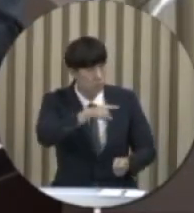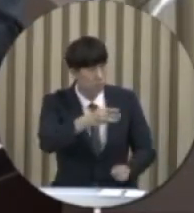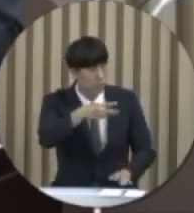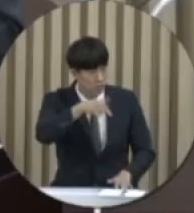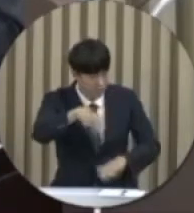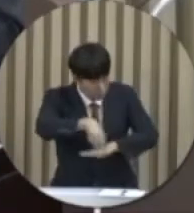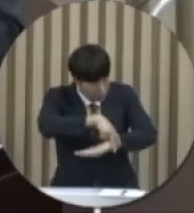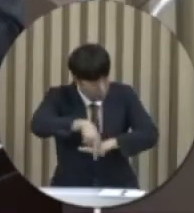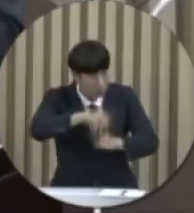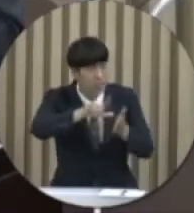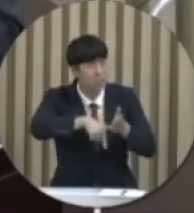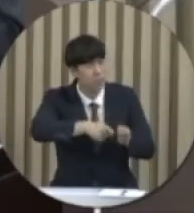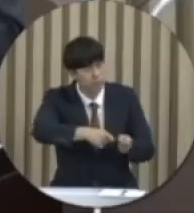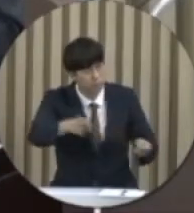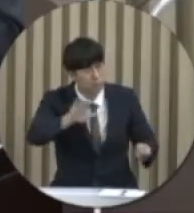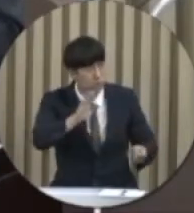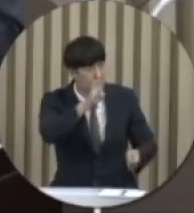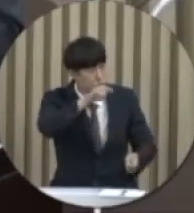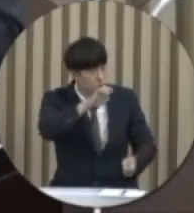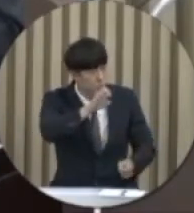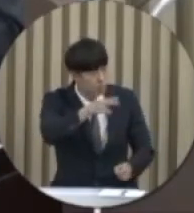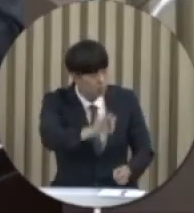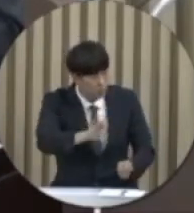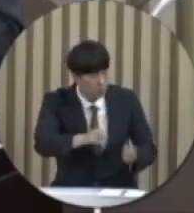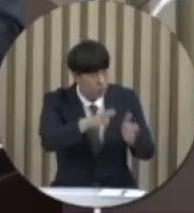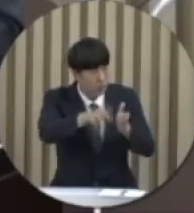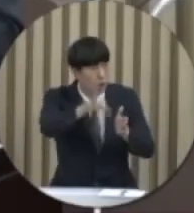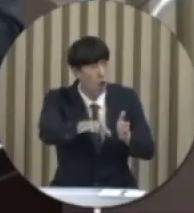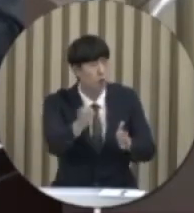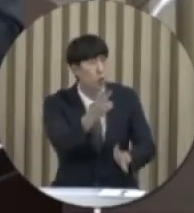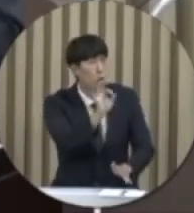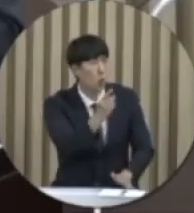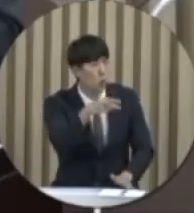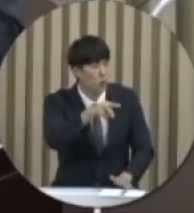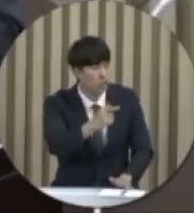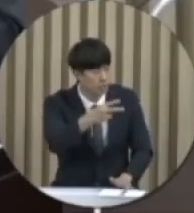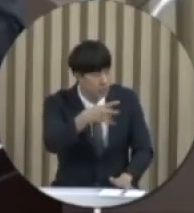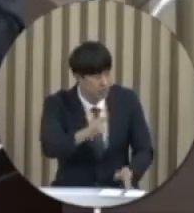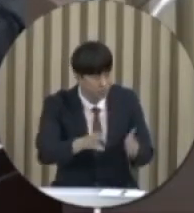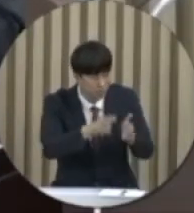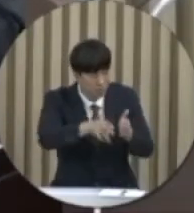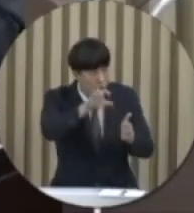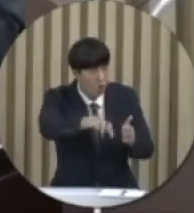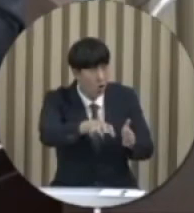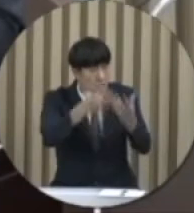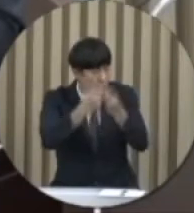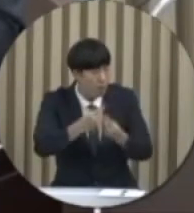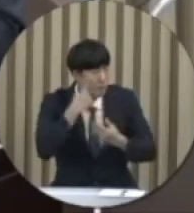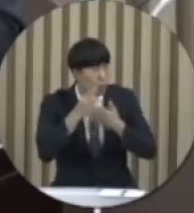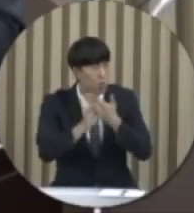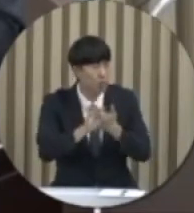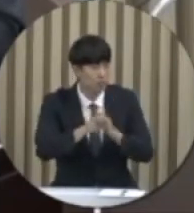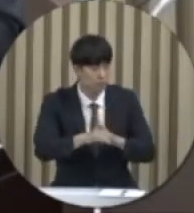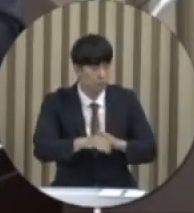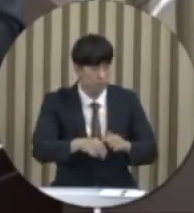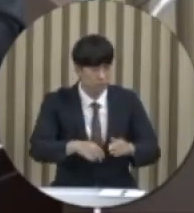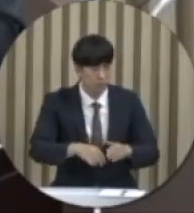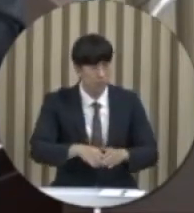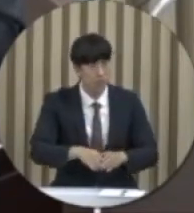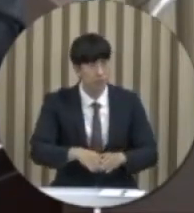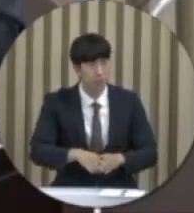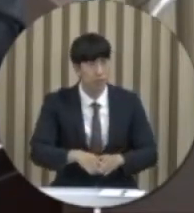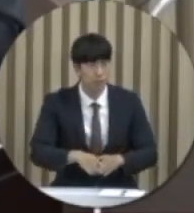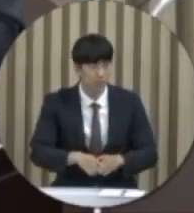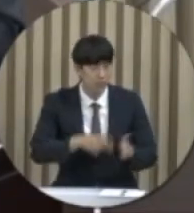걸리고요. 부평역, 성균관대, 그리고 또 오산대역 사례를 보게 되면 선로 위에다 공사를 하다 보면 3년에서